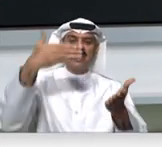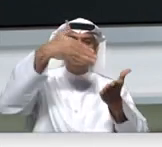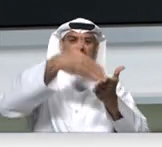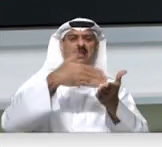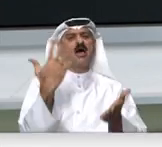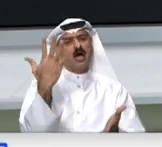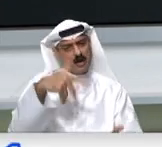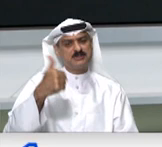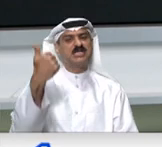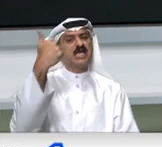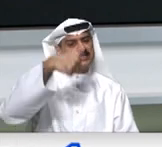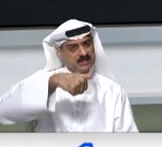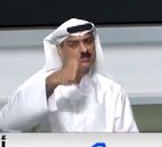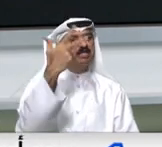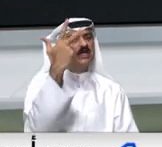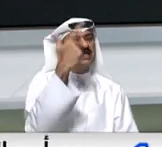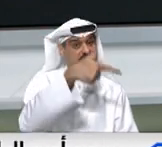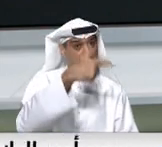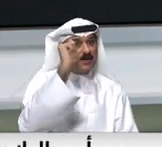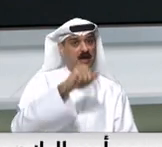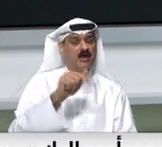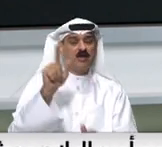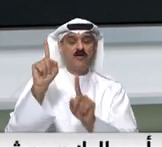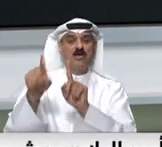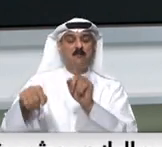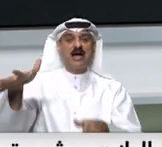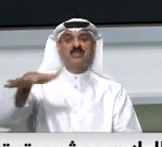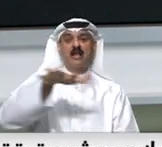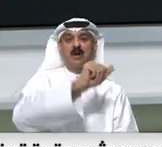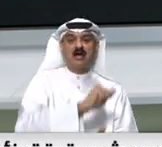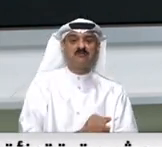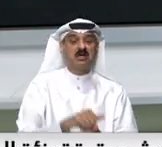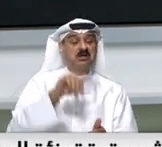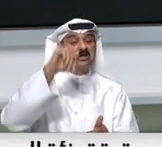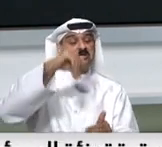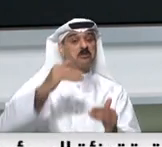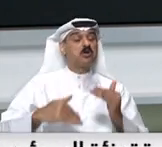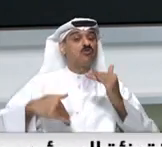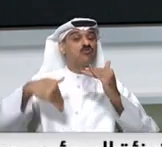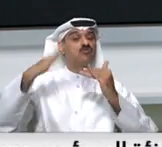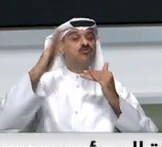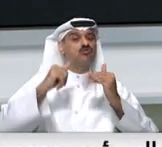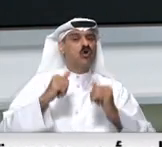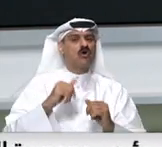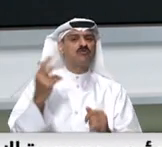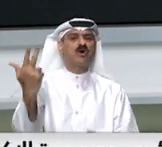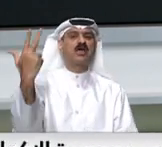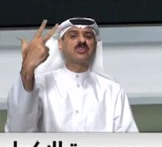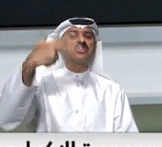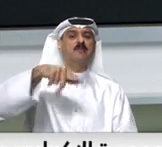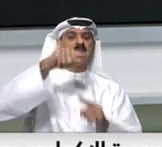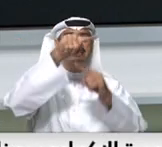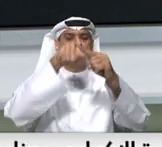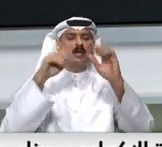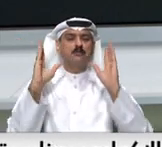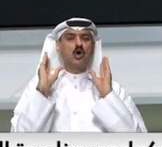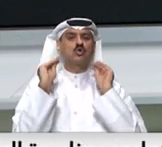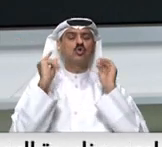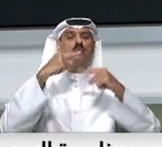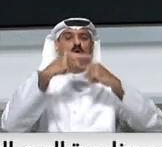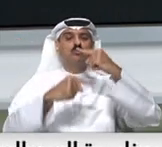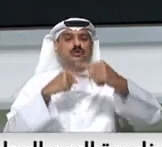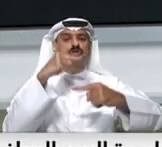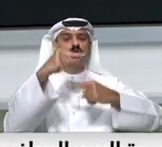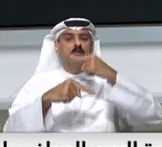والستين والسبعين بالمئه على بعض المناطق الساحليه وقد تصل الى اعلى من ذلك طبعا الى الثمانين بالمئه فاجواء الرطبه راح تستمر ويانا